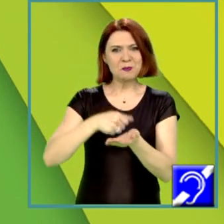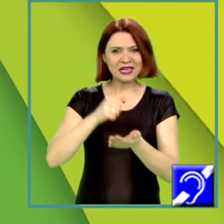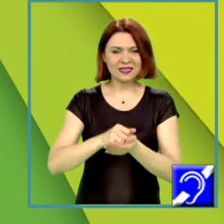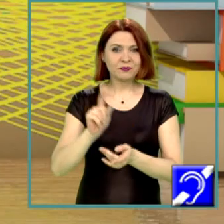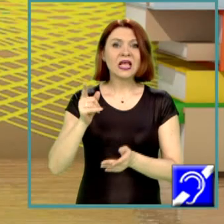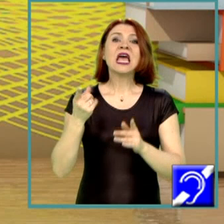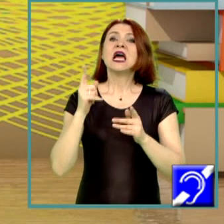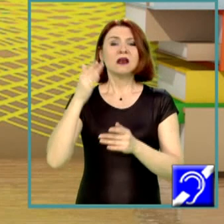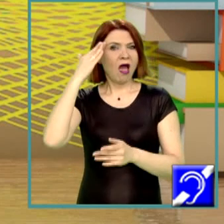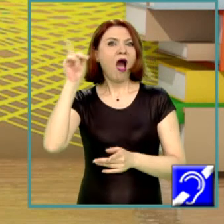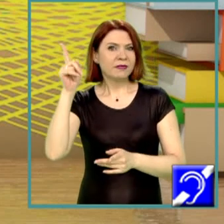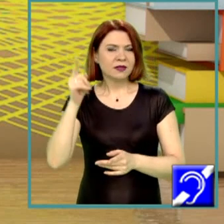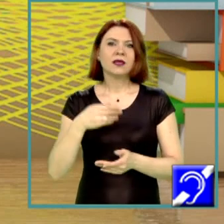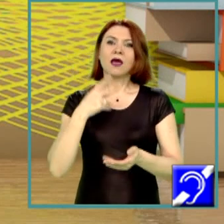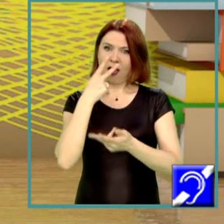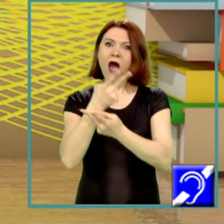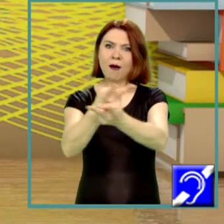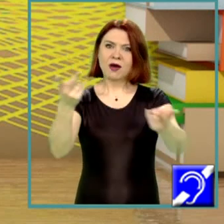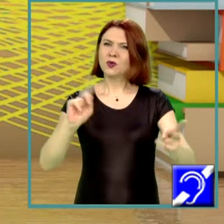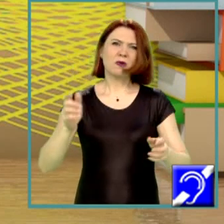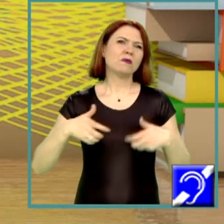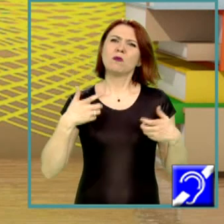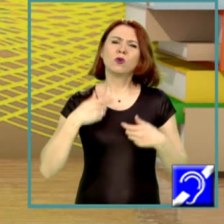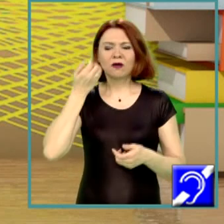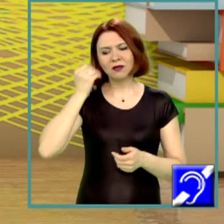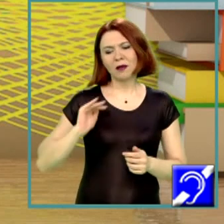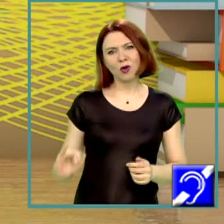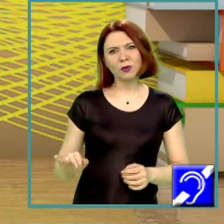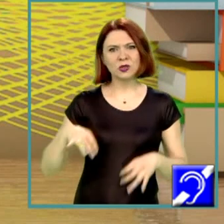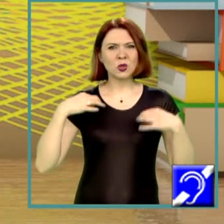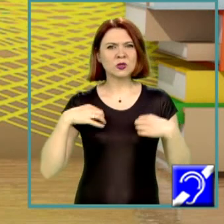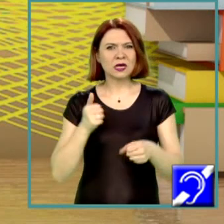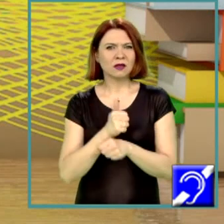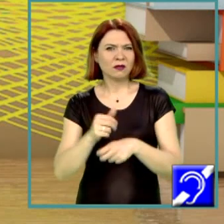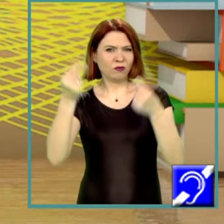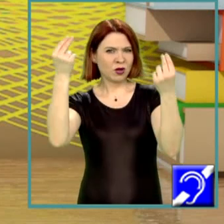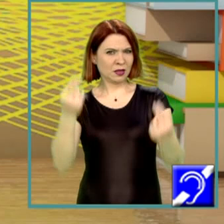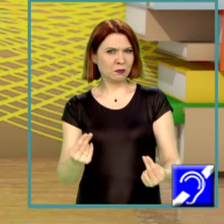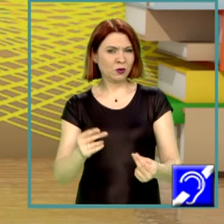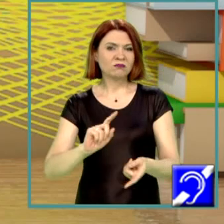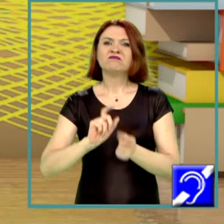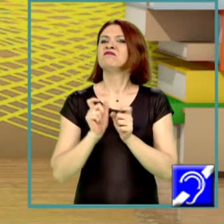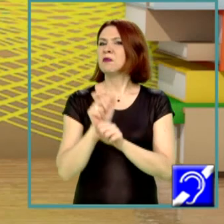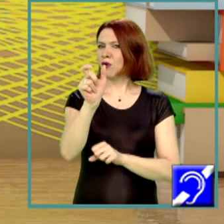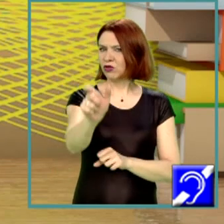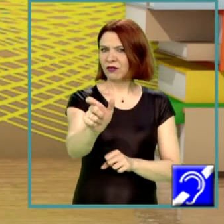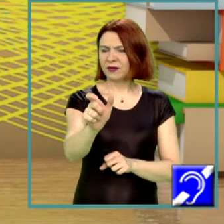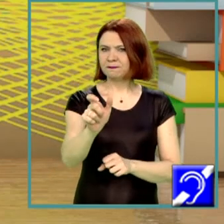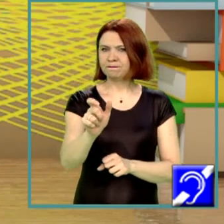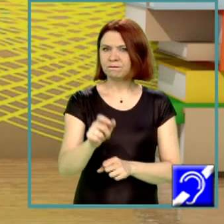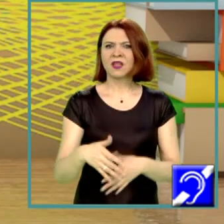Amintiri am arătat pe larg că nu mă în bucurat în copilărie de o sănătate de invidiat Ba dimpotrivă